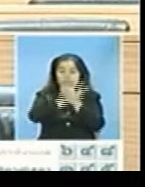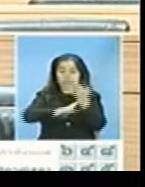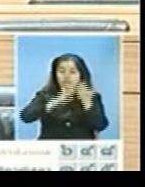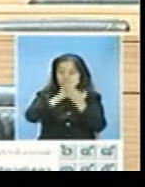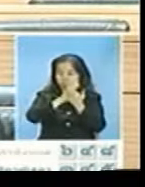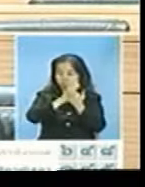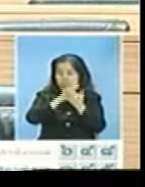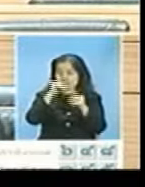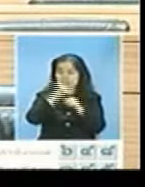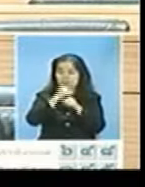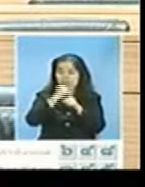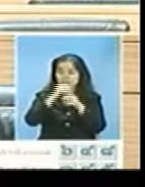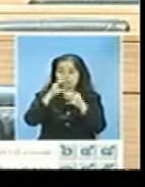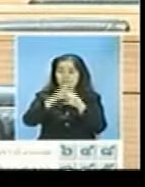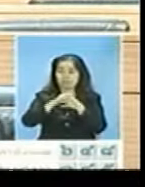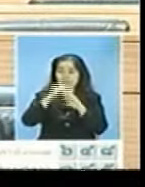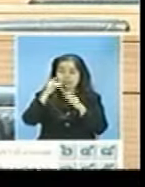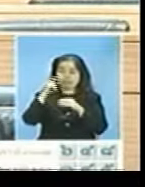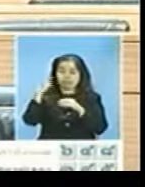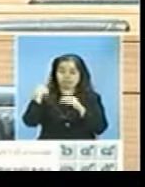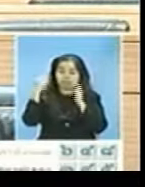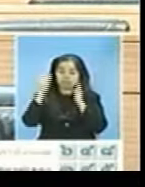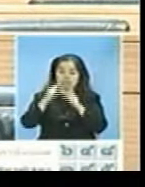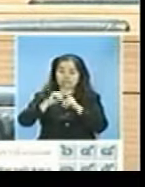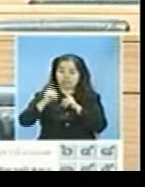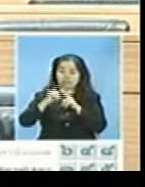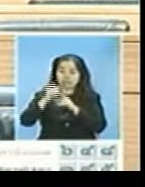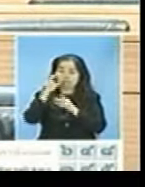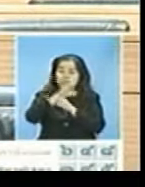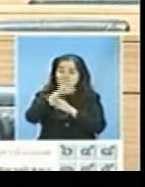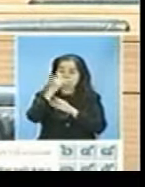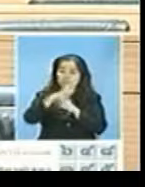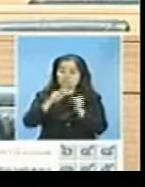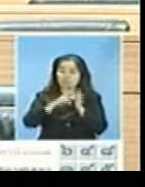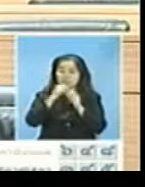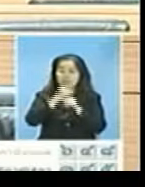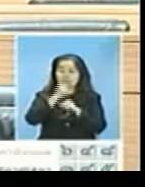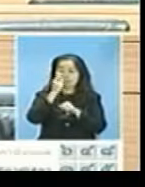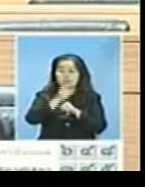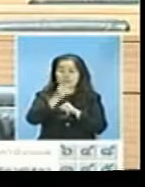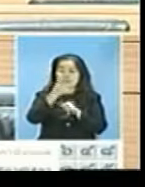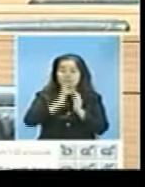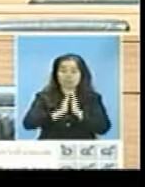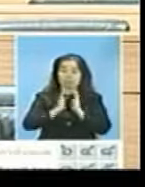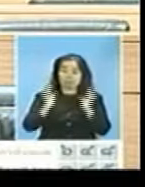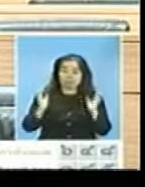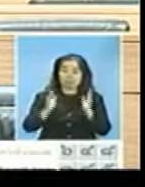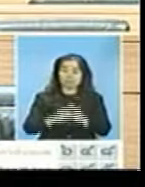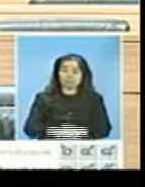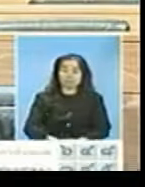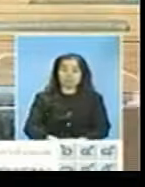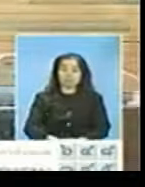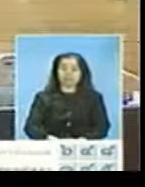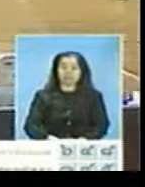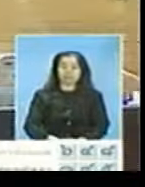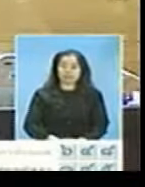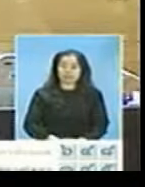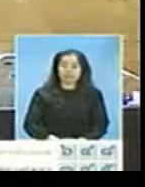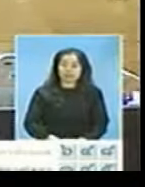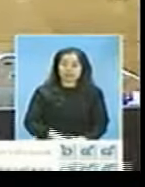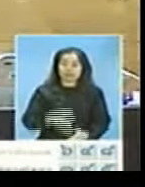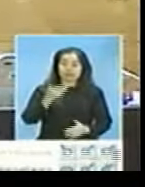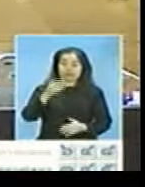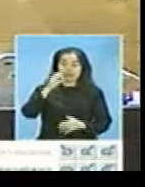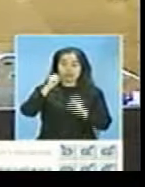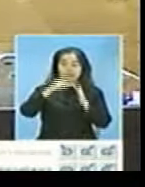ปลอดพ้นจากการถูกครอบงำถูกบงการถูกแทรกแซงก็จะไม่เป็นจริงครับกราบขอบคุณครับ เชิญท่านสุ